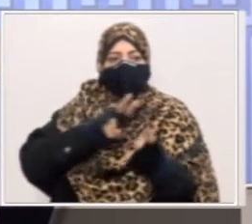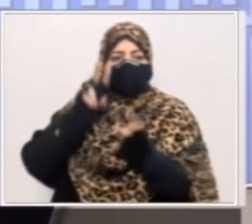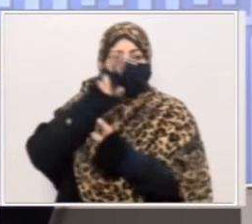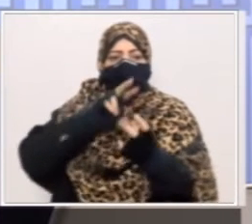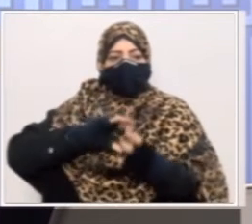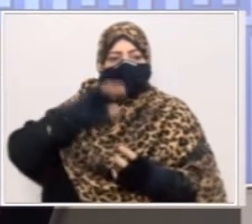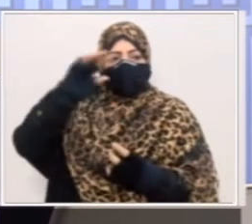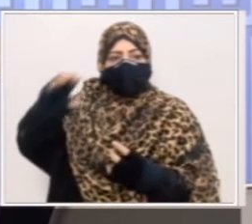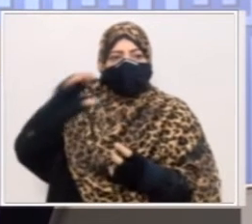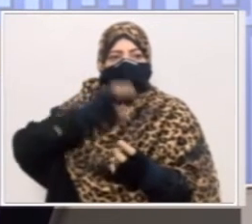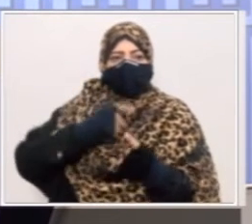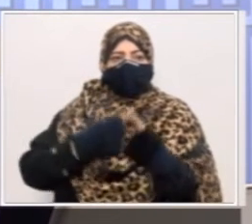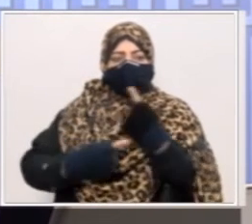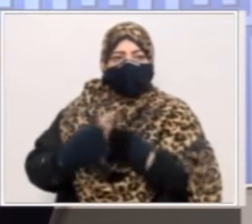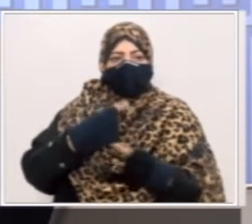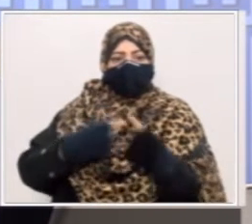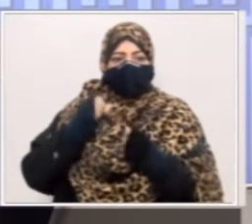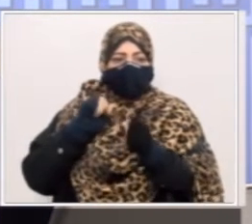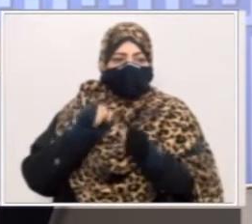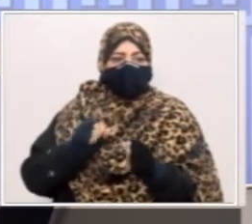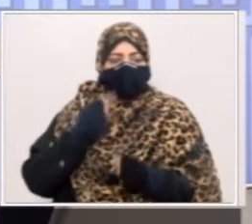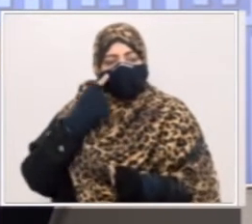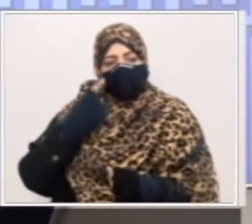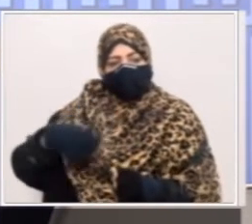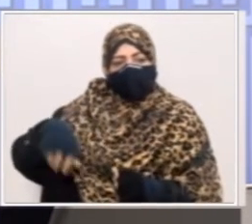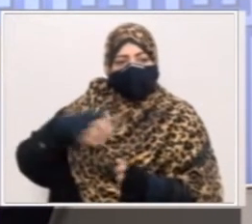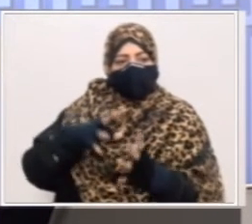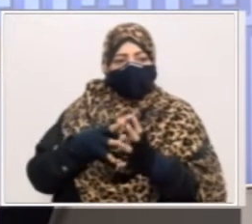بما ييسر الله عز وجل به.